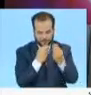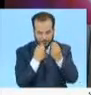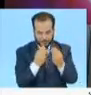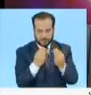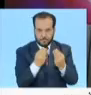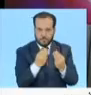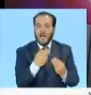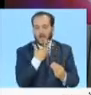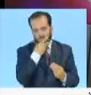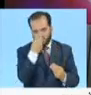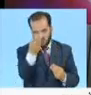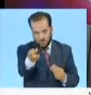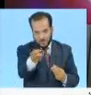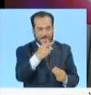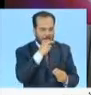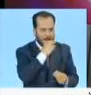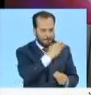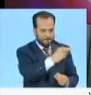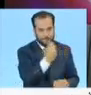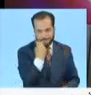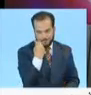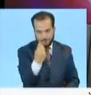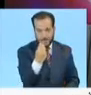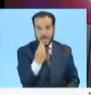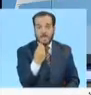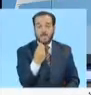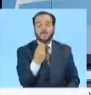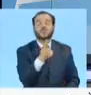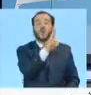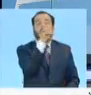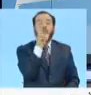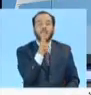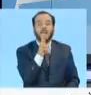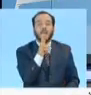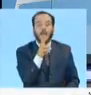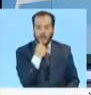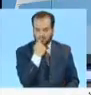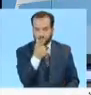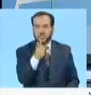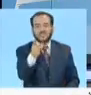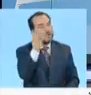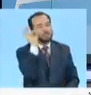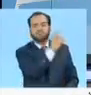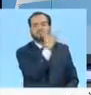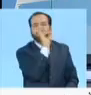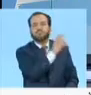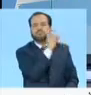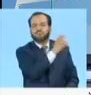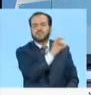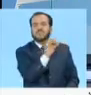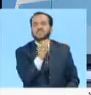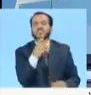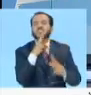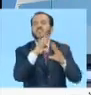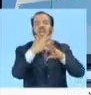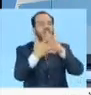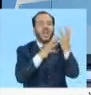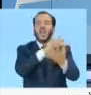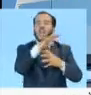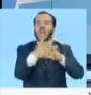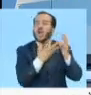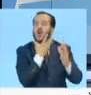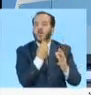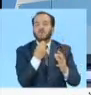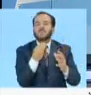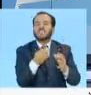خطوة. تركت لك المجال، ولكن حتى اللحظة كل انتقادك يقول إنها تعديلات شكلية،